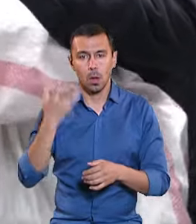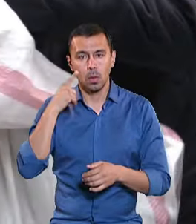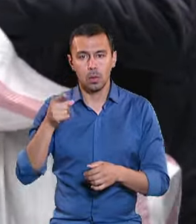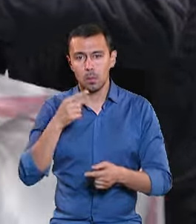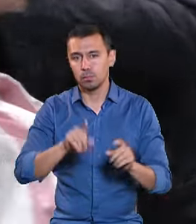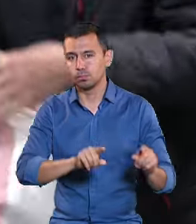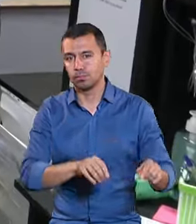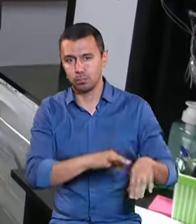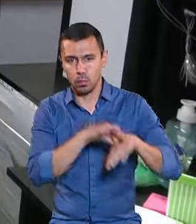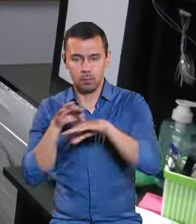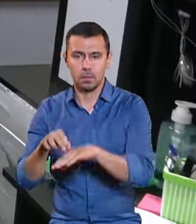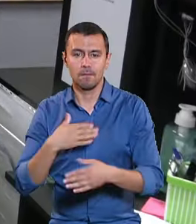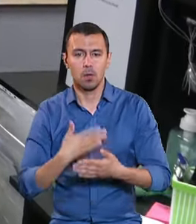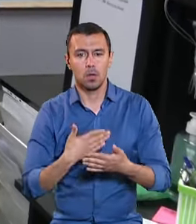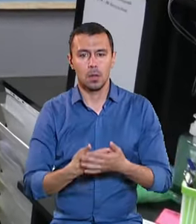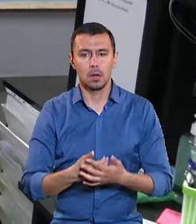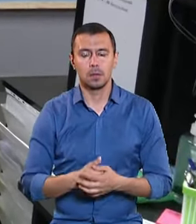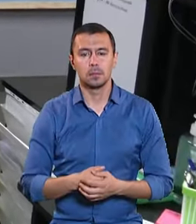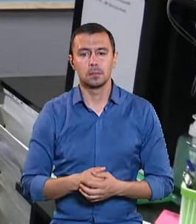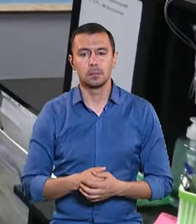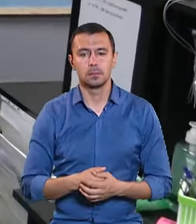її повезуть волонтери.